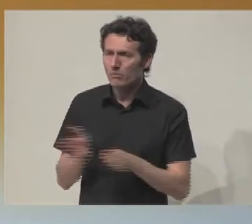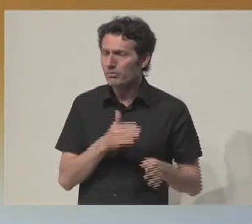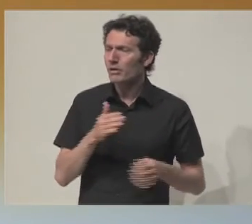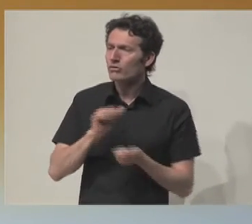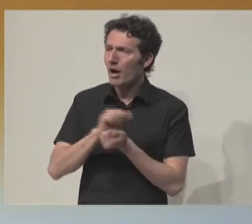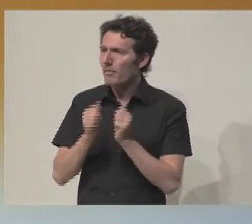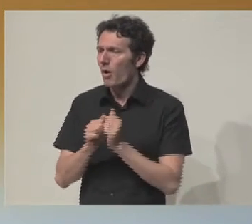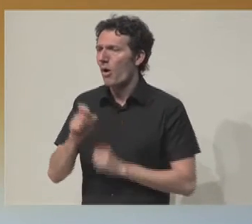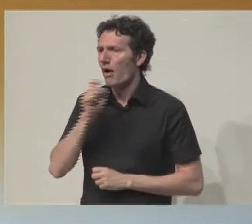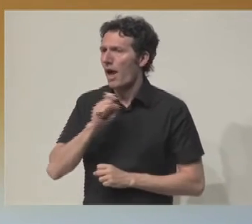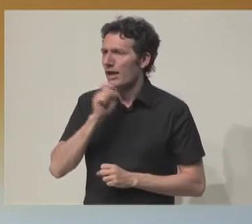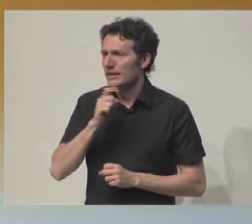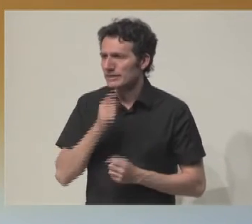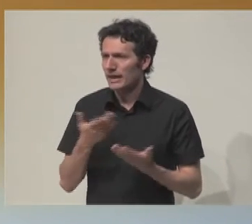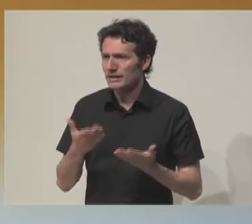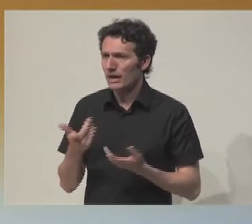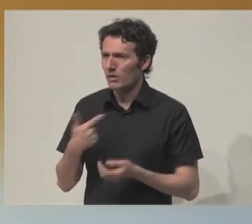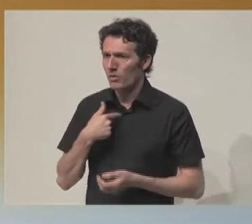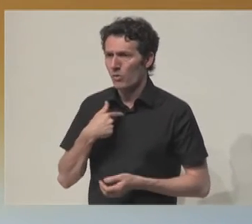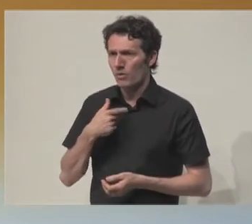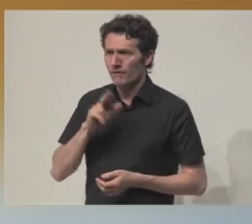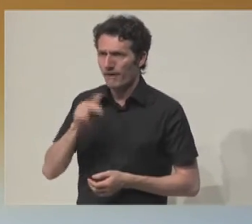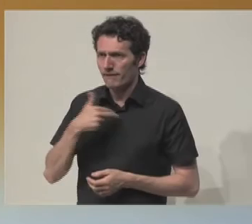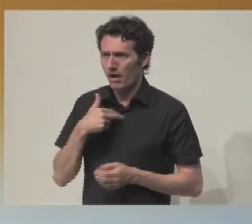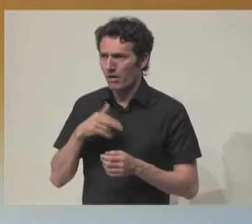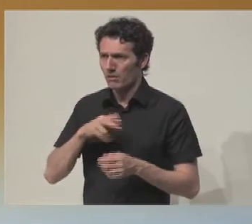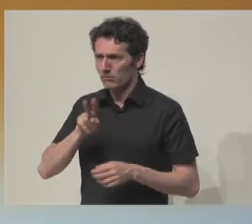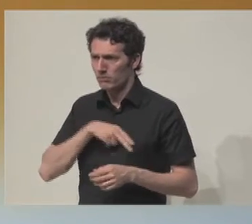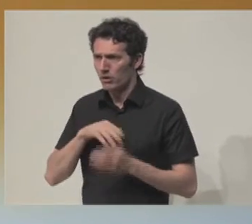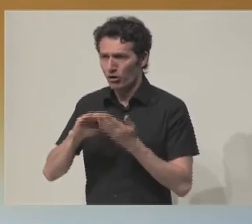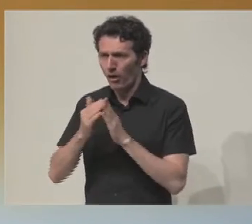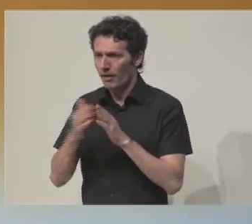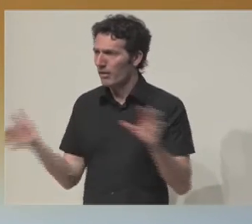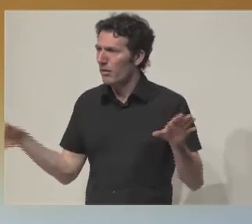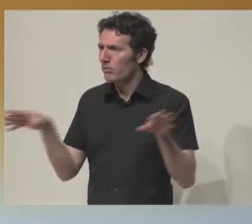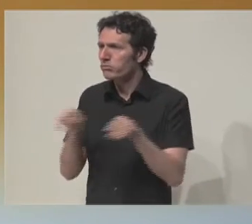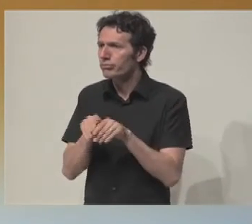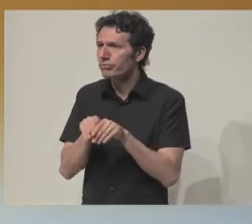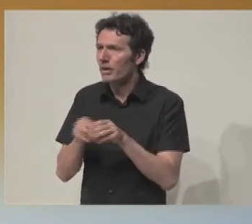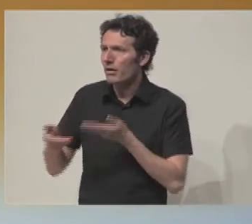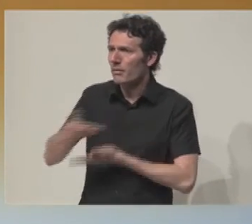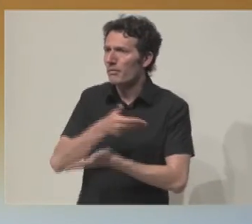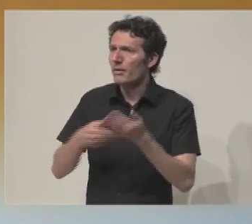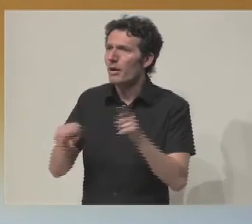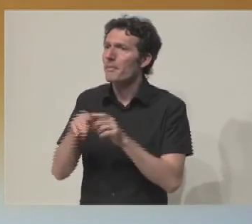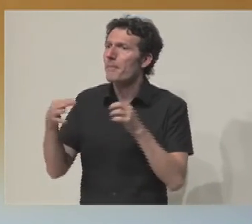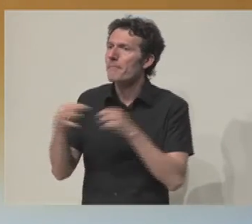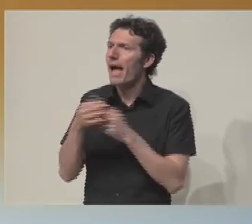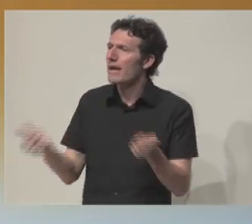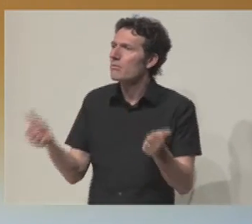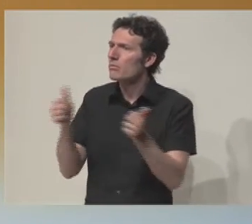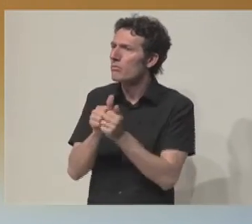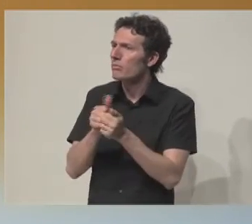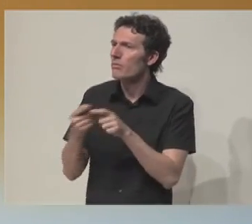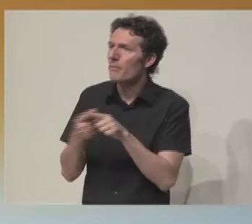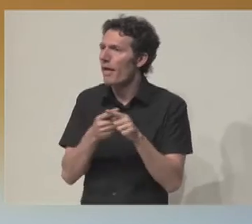l'acier nous appartiendront en communauté comme une communauté de biens quand on se marie ou qu'on se